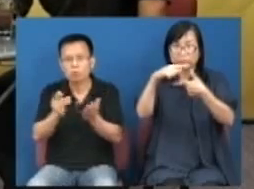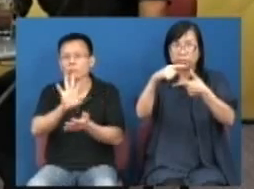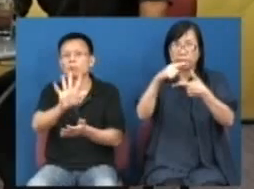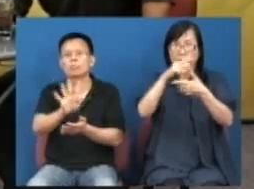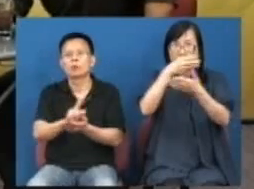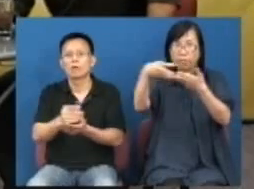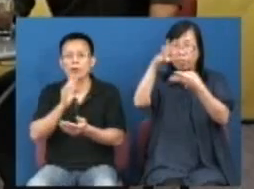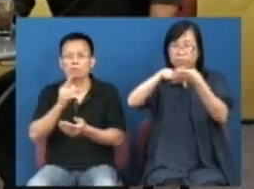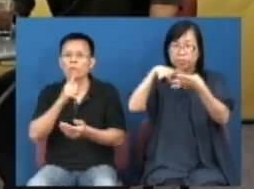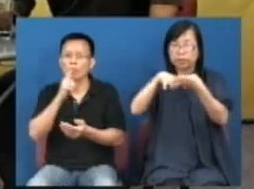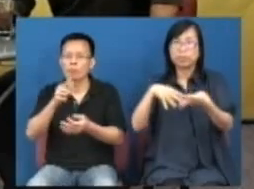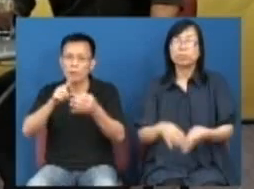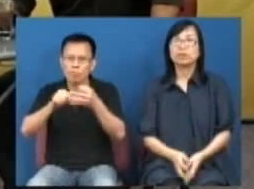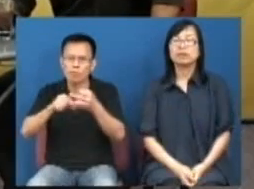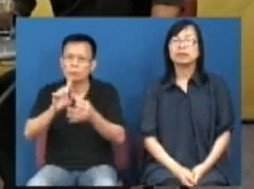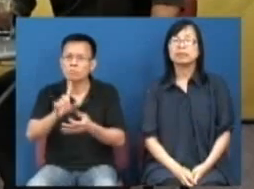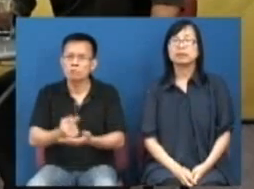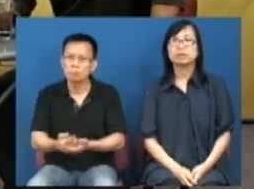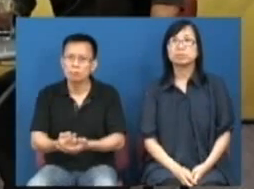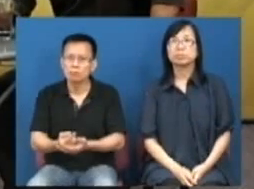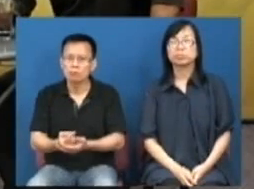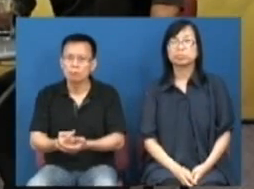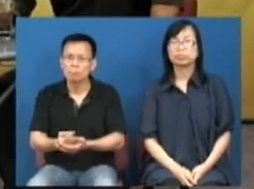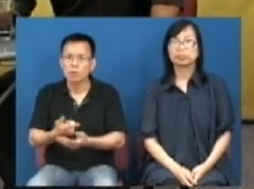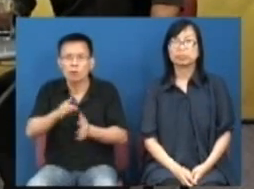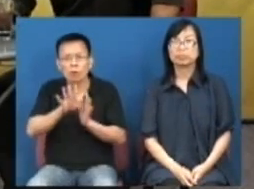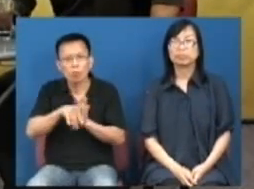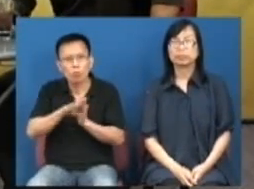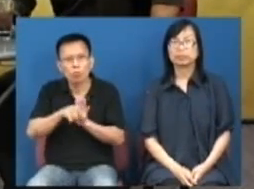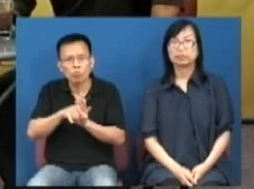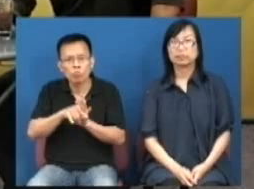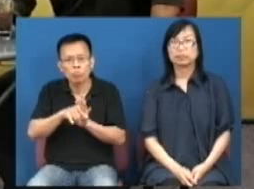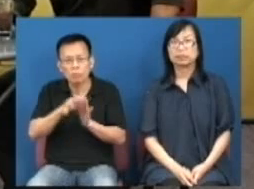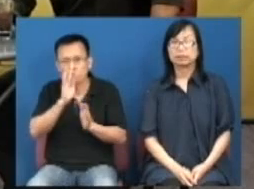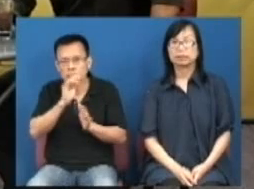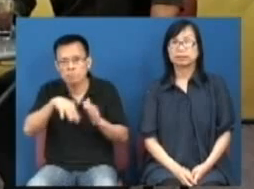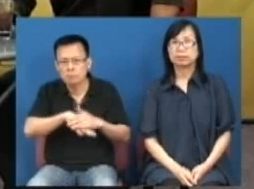如果用筆名係點咧，咁會算係又話你係故意咁樣隱瞞咧？